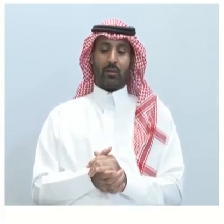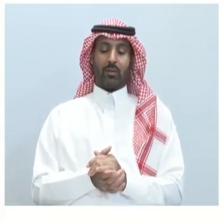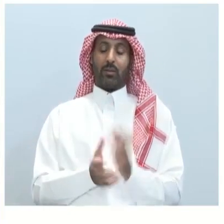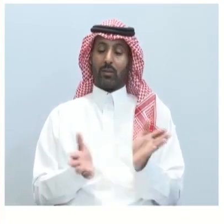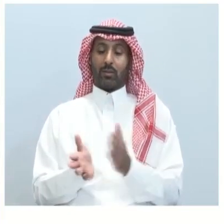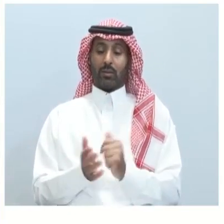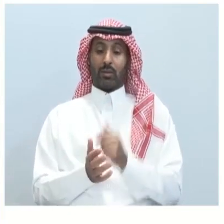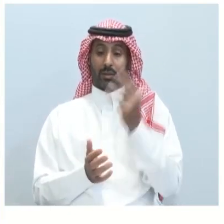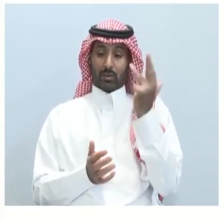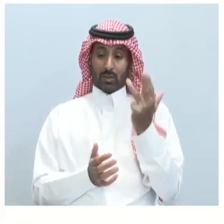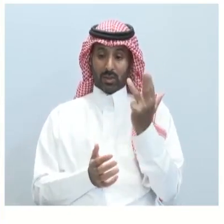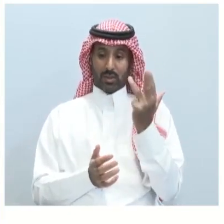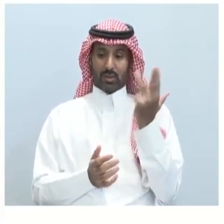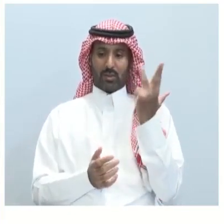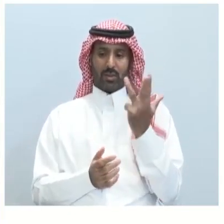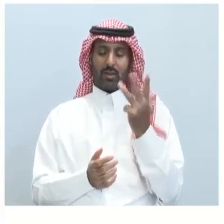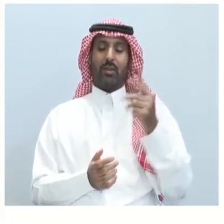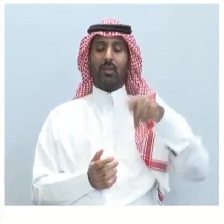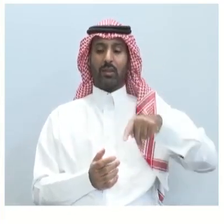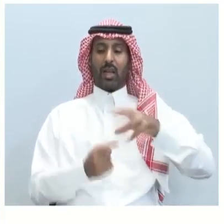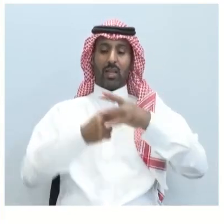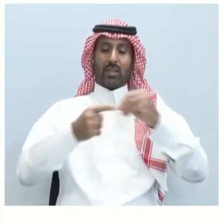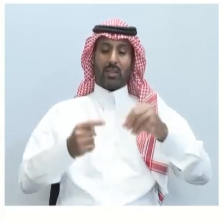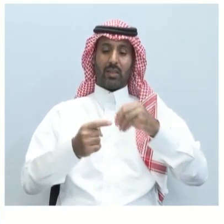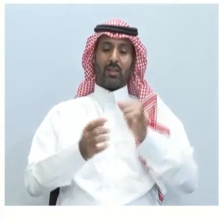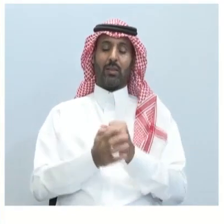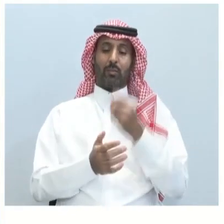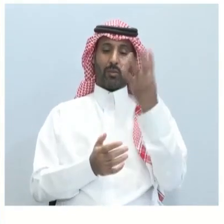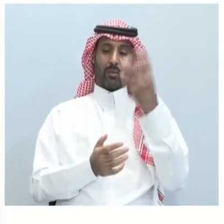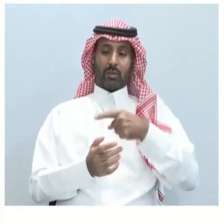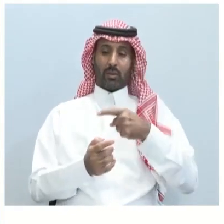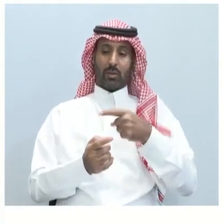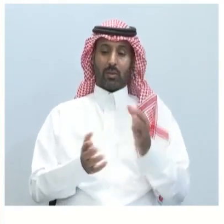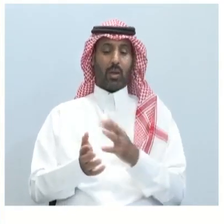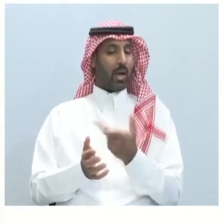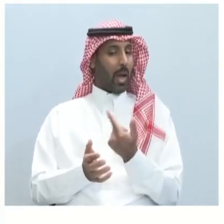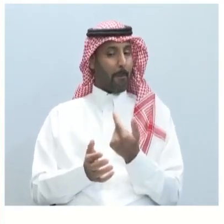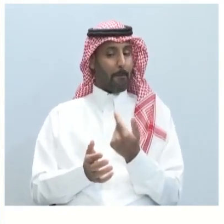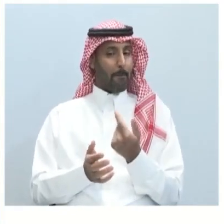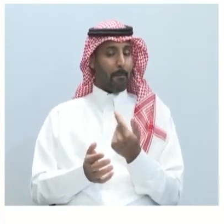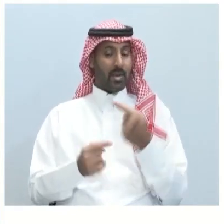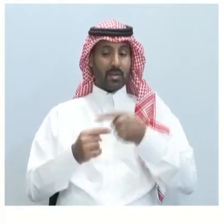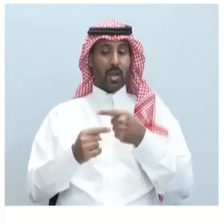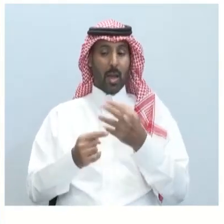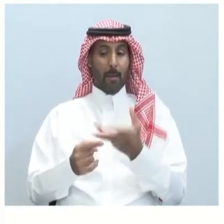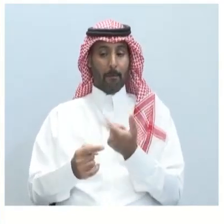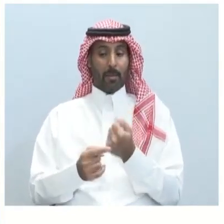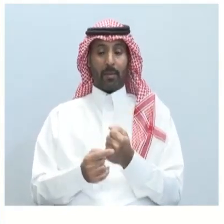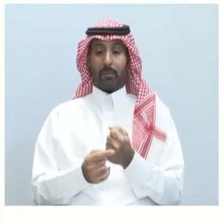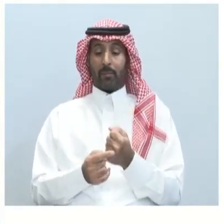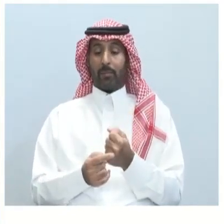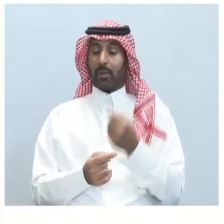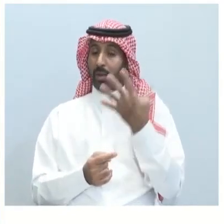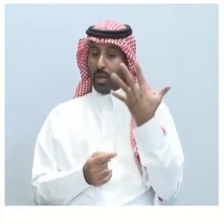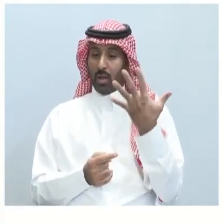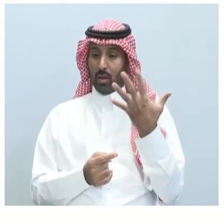اذا في هذه الحاله اطرح مين من مين البي اتش 14 مطروحه منها تسعه 14 مطروحا منها